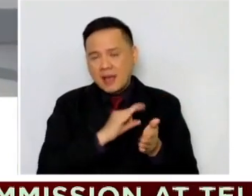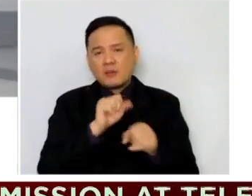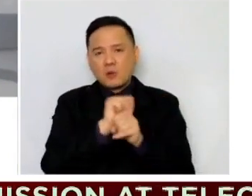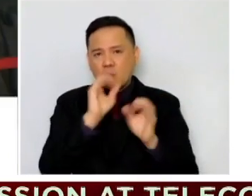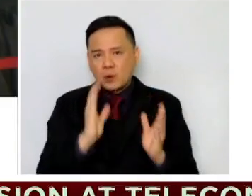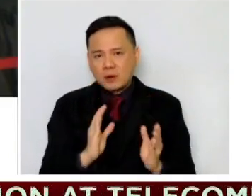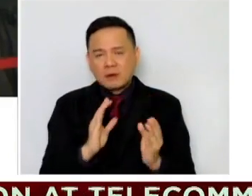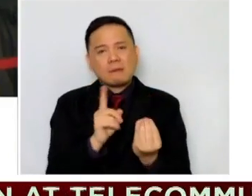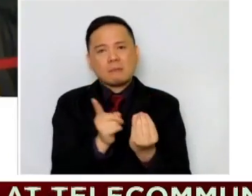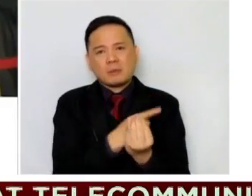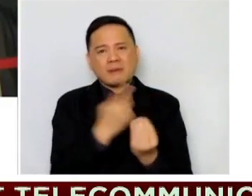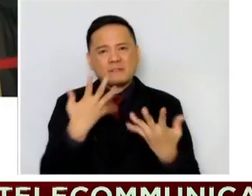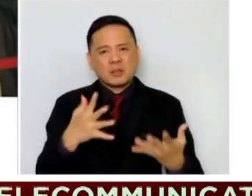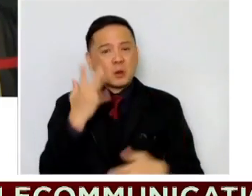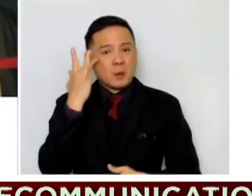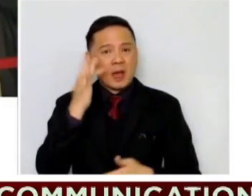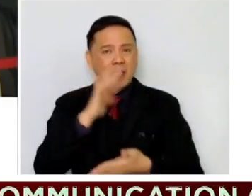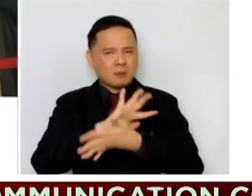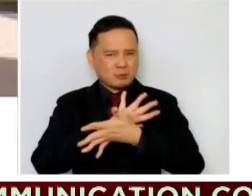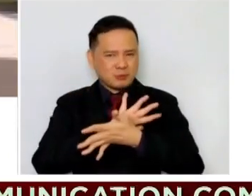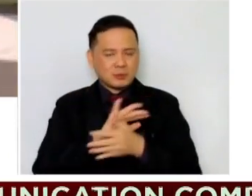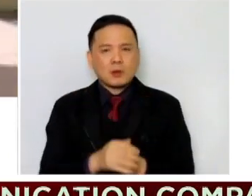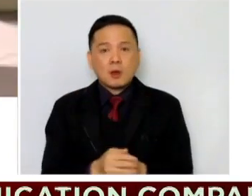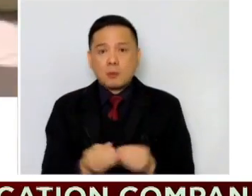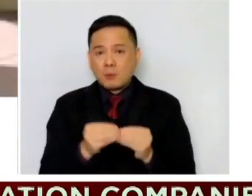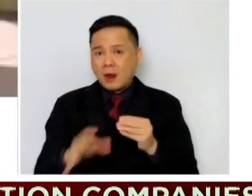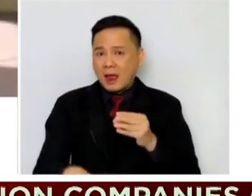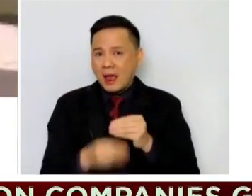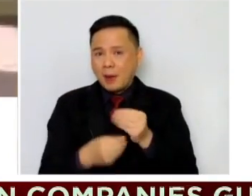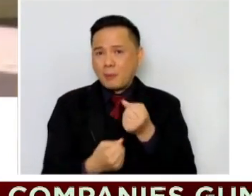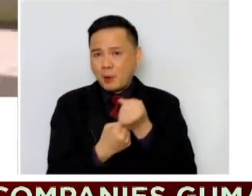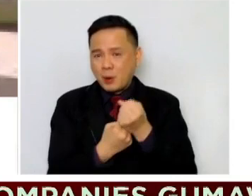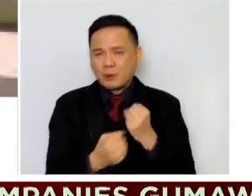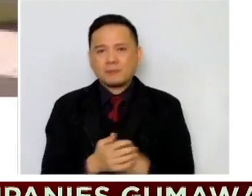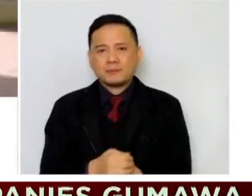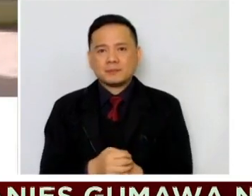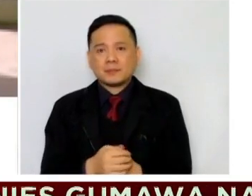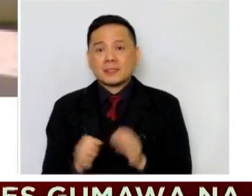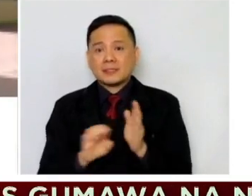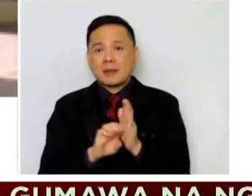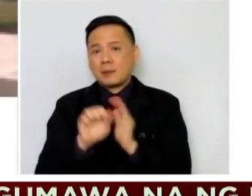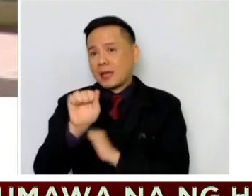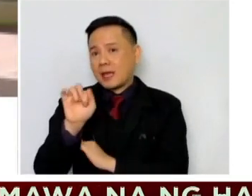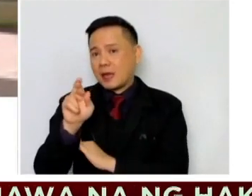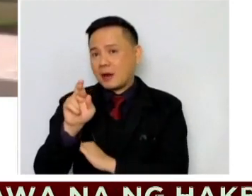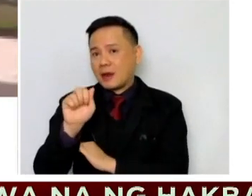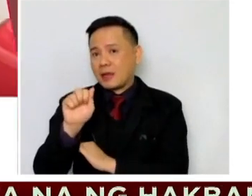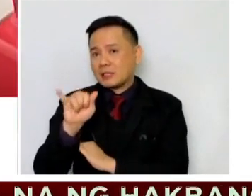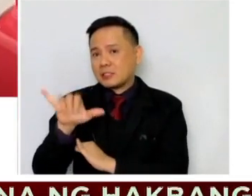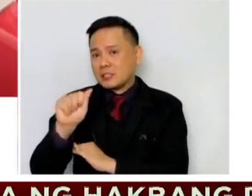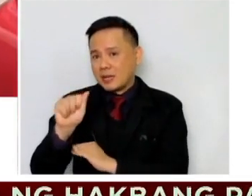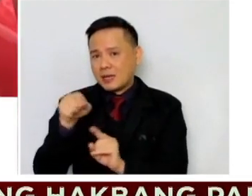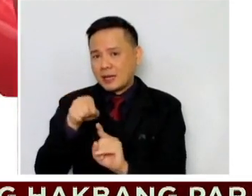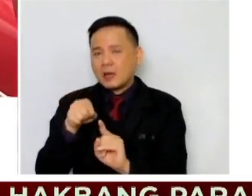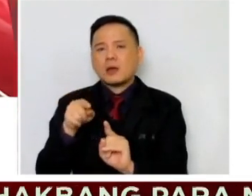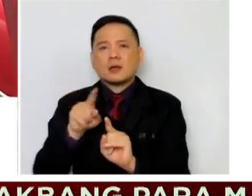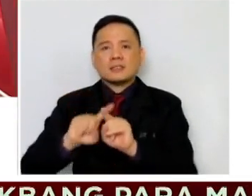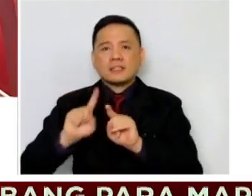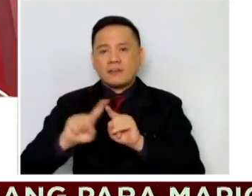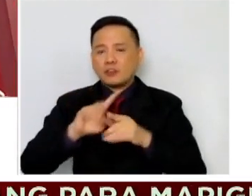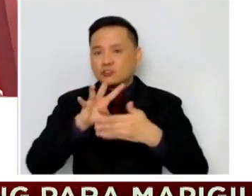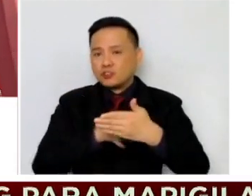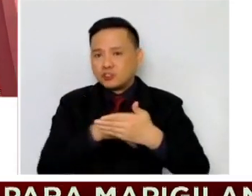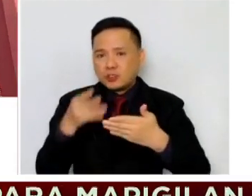ng pandemic para madagdagan ang manpower. Ayon sa AirAsia, i-reactivate na nila ang kanilang mga flight at ground crew